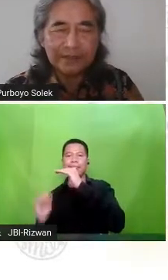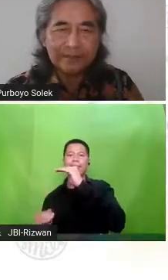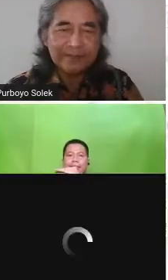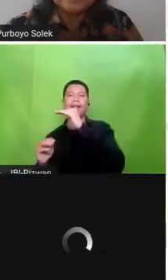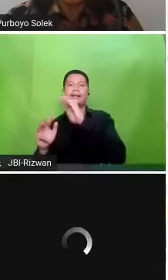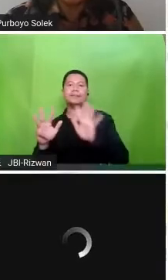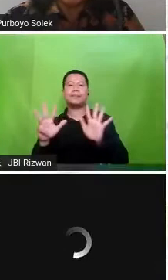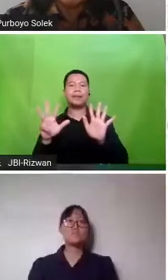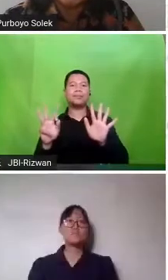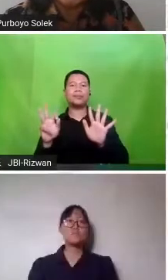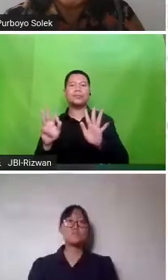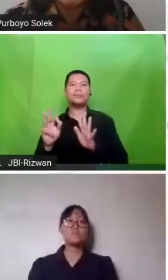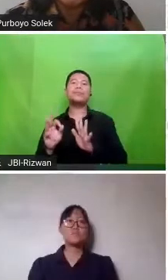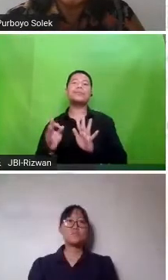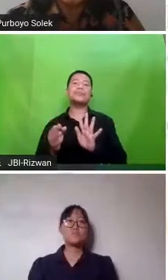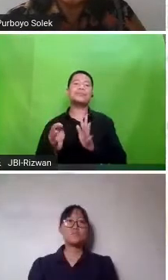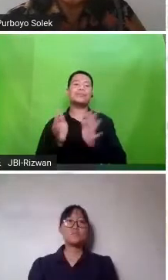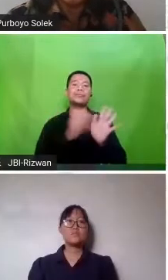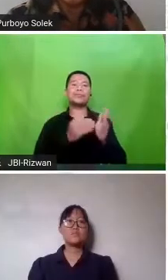slide selanjutnya.